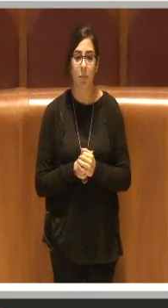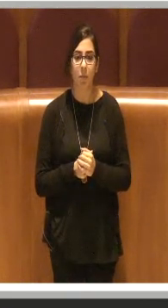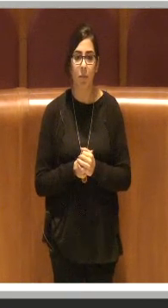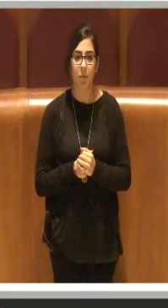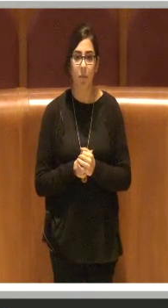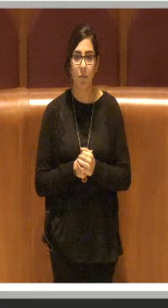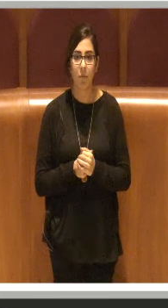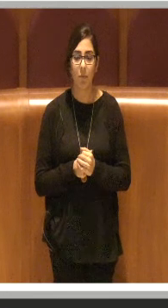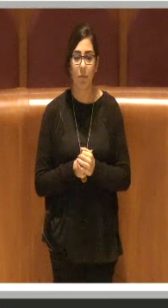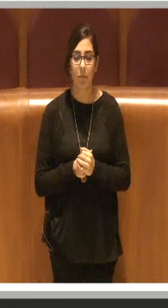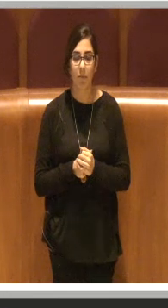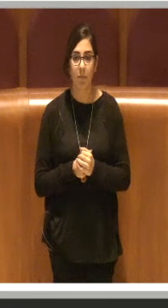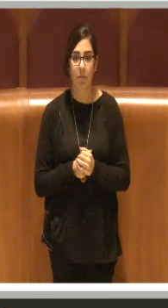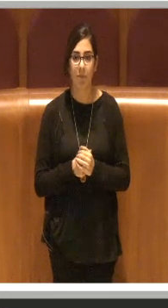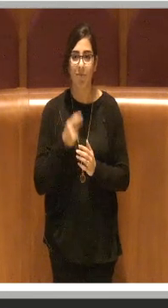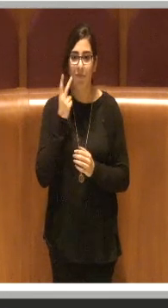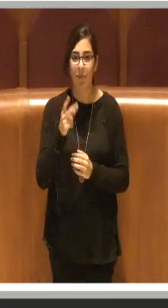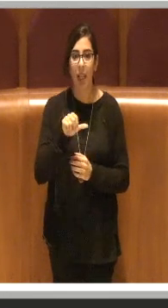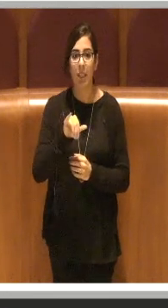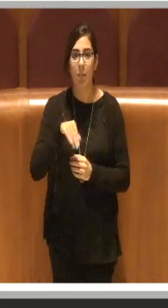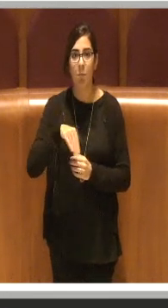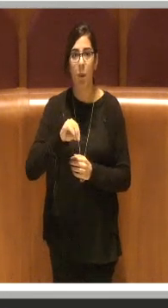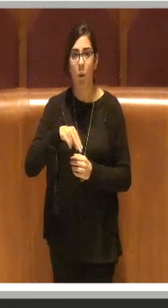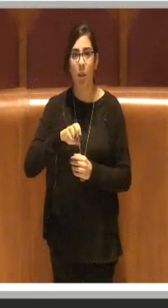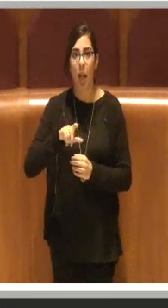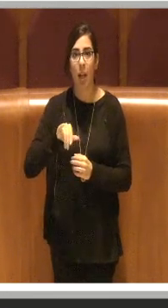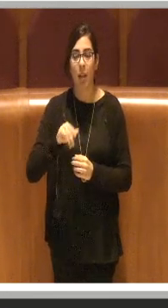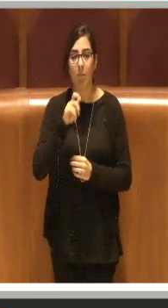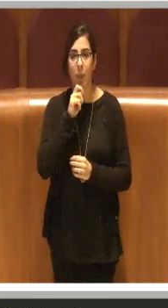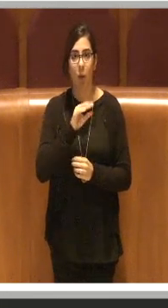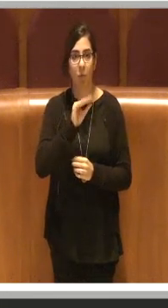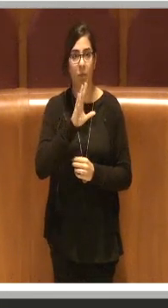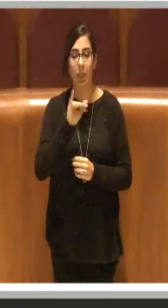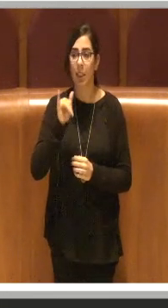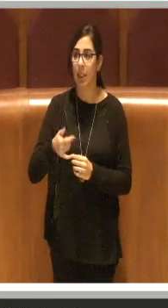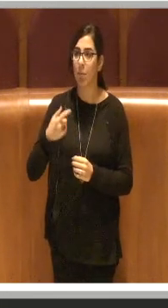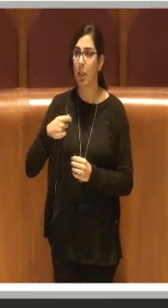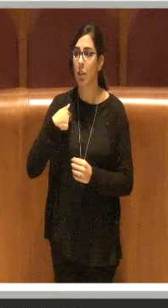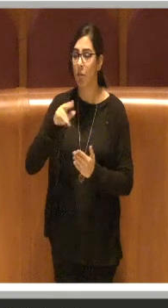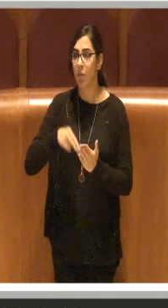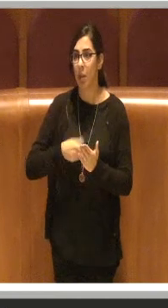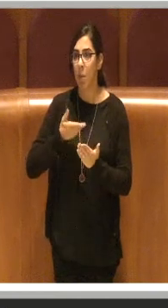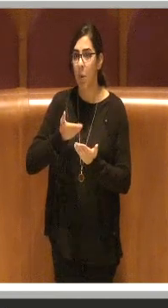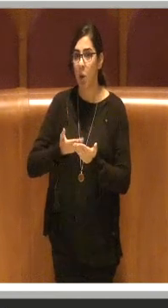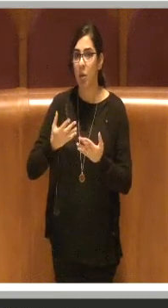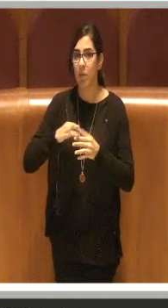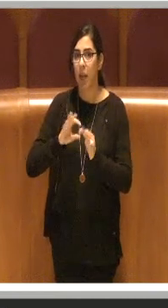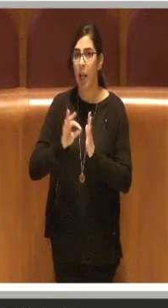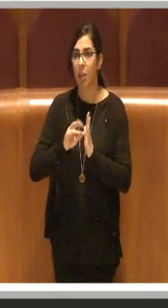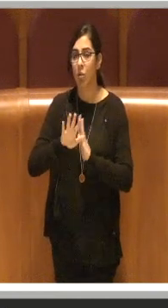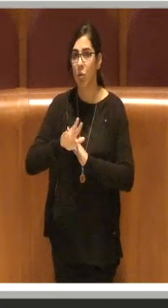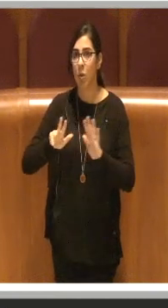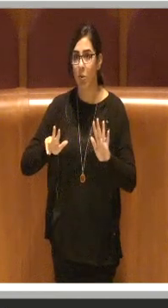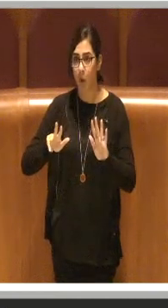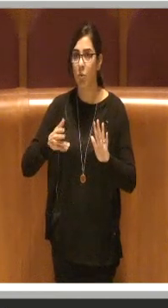richiamando sempre il nome. Allora, vedo Simonelli che attiva il microfono. Simonelli? Sì, Presidente, sottoscrivo la mozione ex articolo